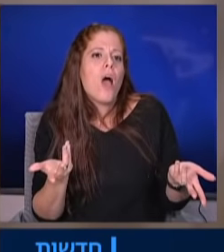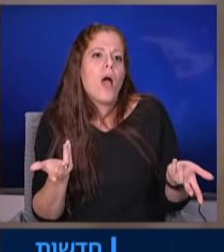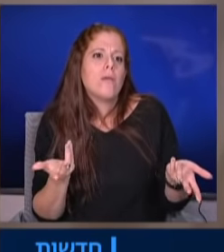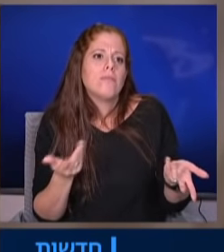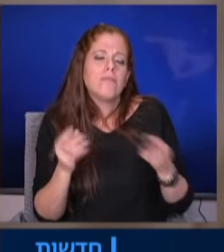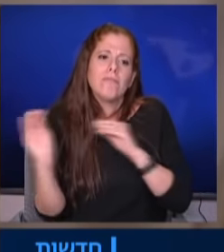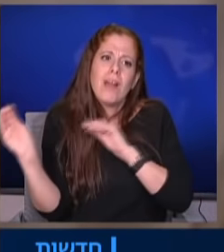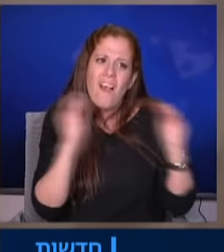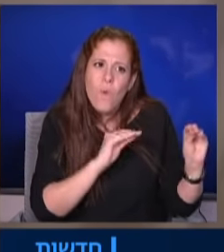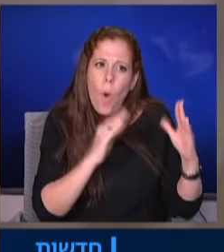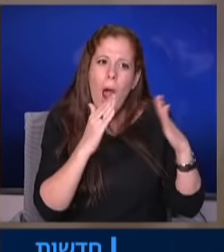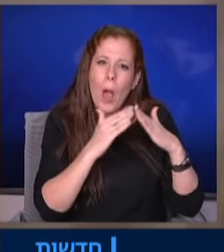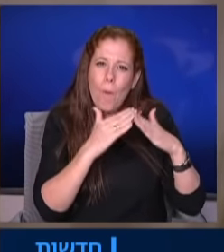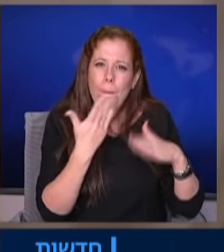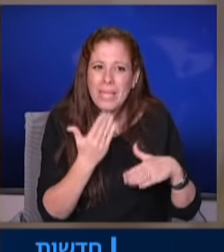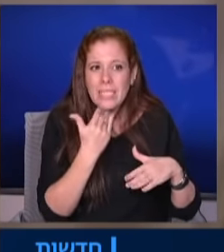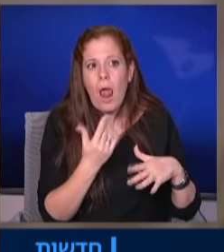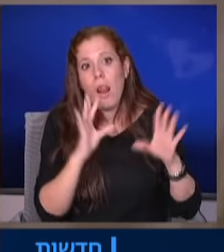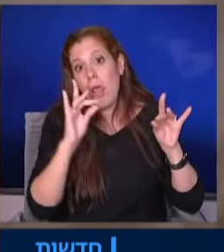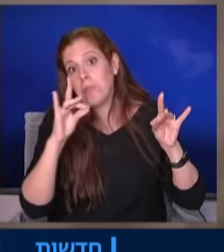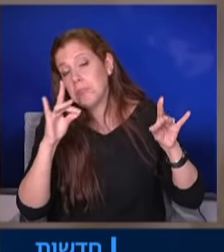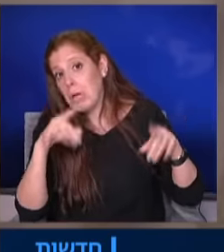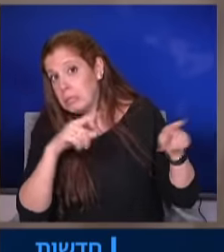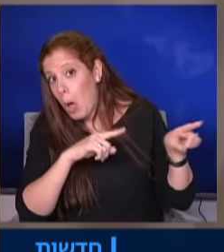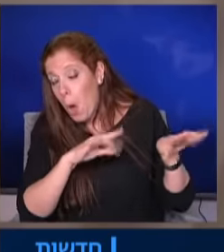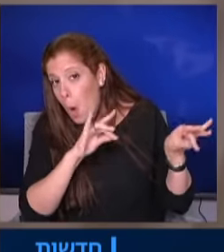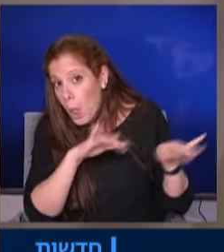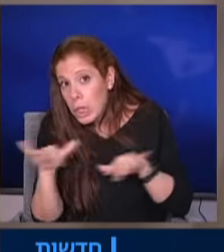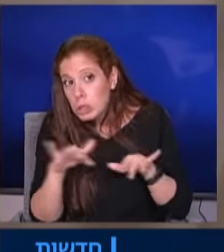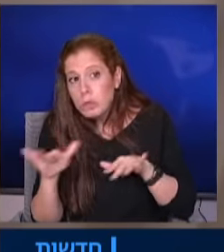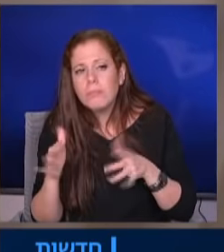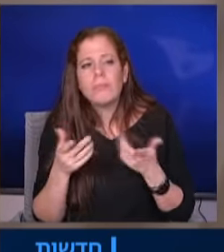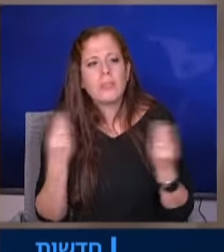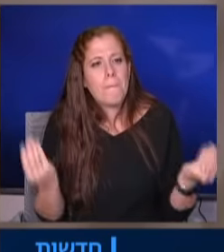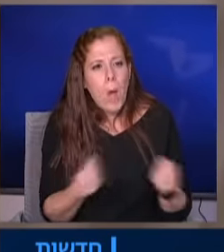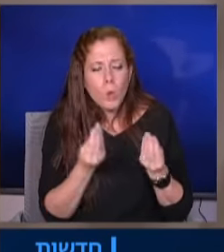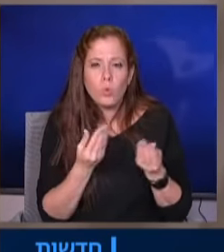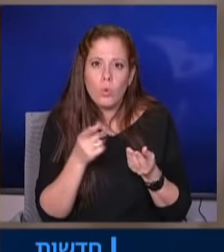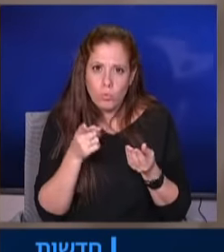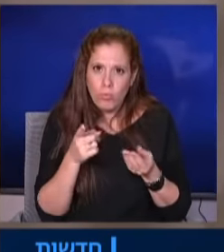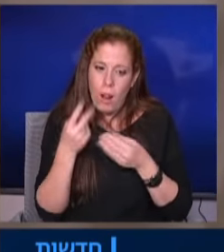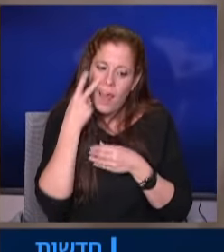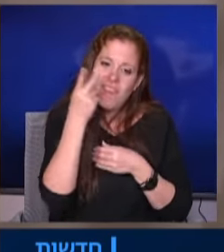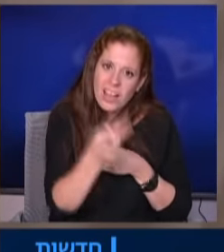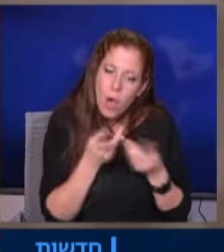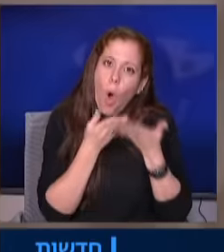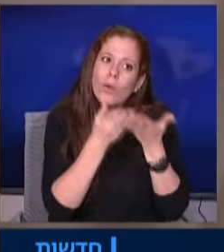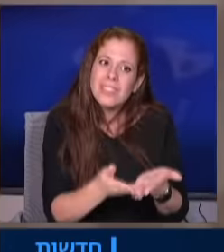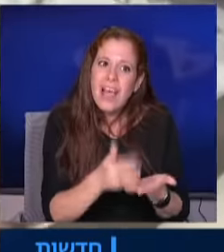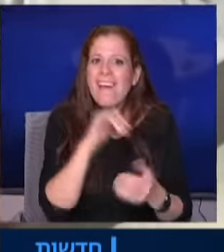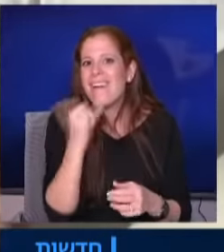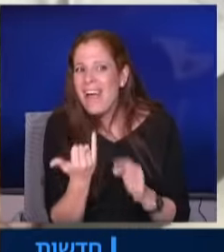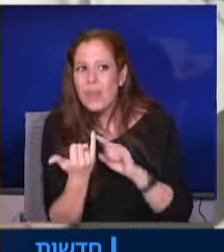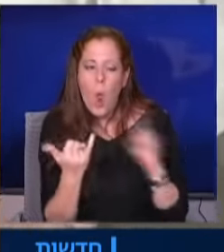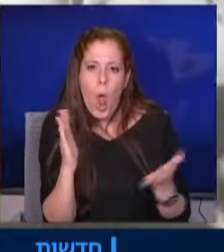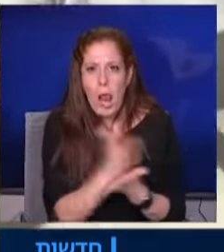going and living in Israel for, I don't know, 10 months is something that really helps you to